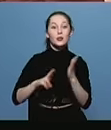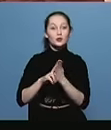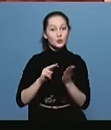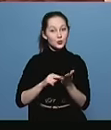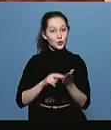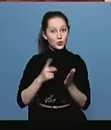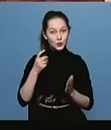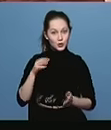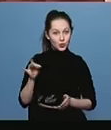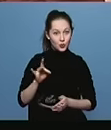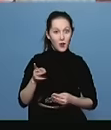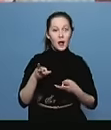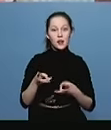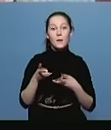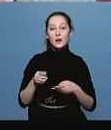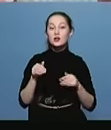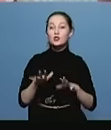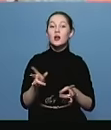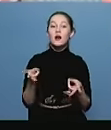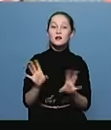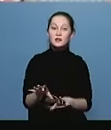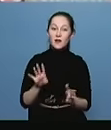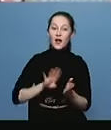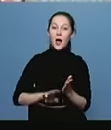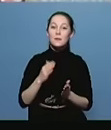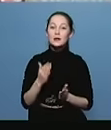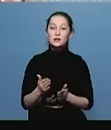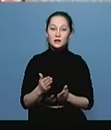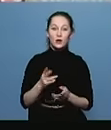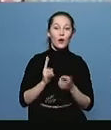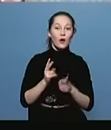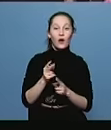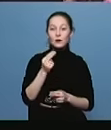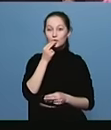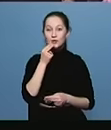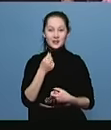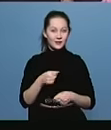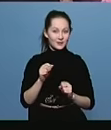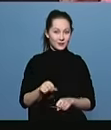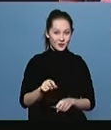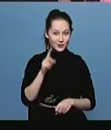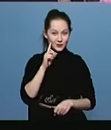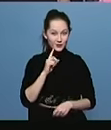тысяч рублей, но печь хозяйка решила оставить. Без нее марийские кушанья не приготовить. За